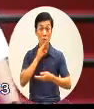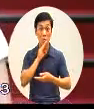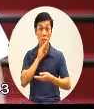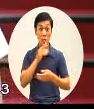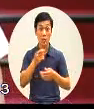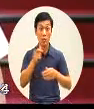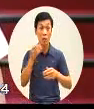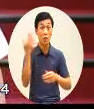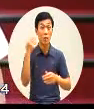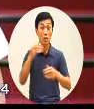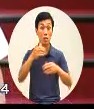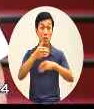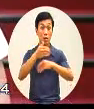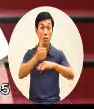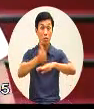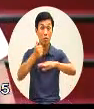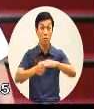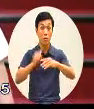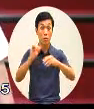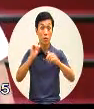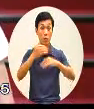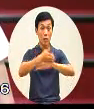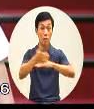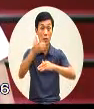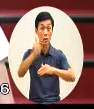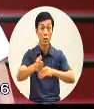档，14年。